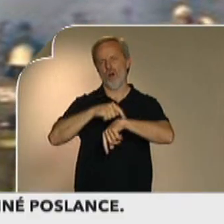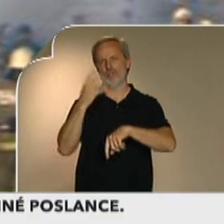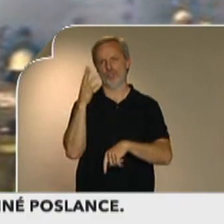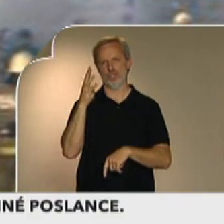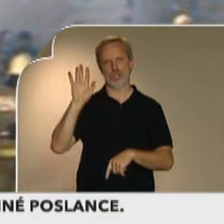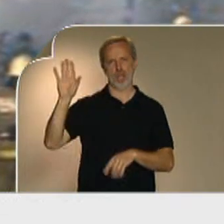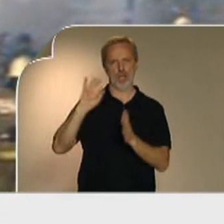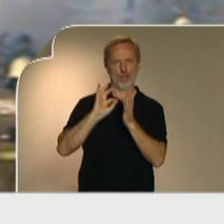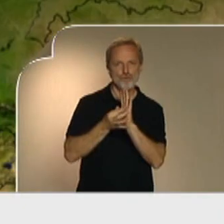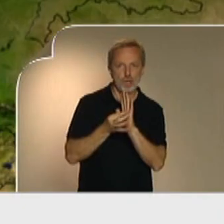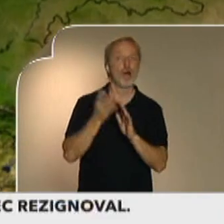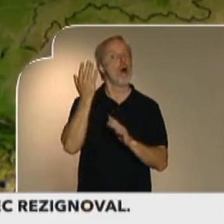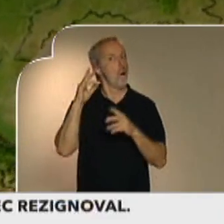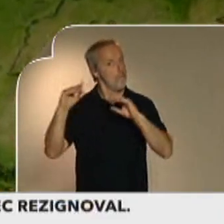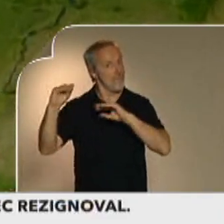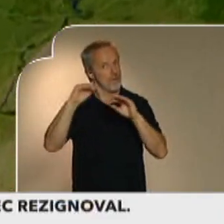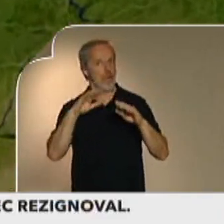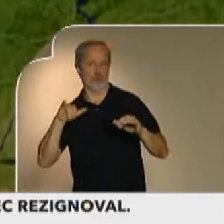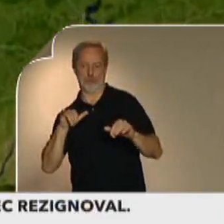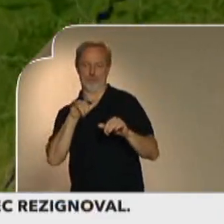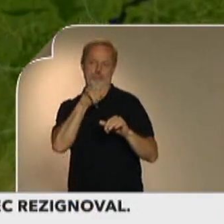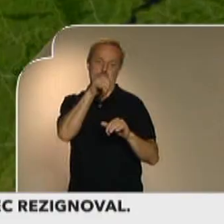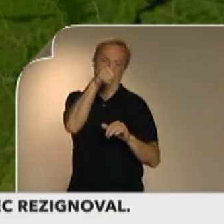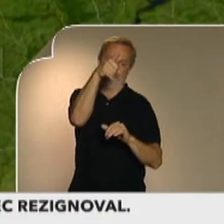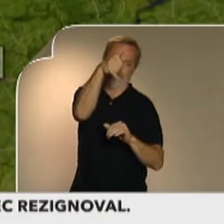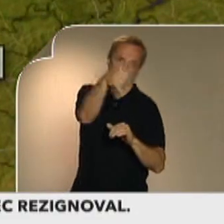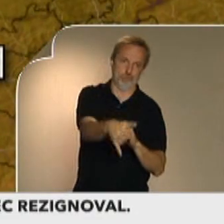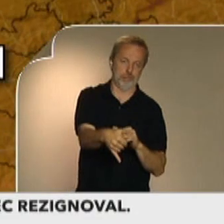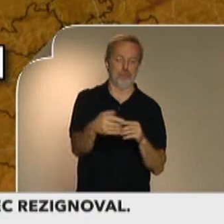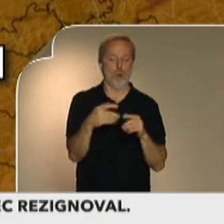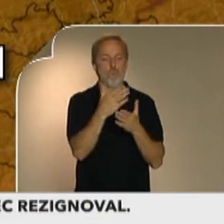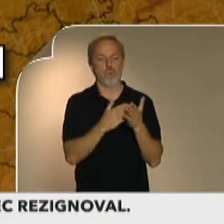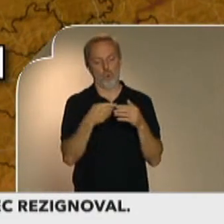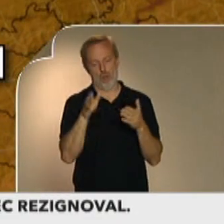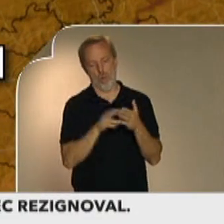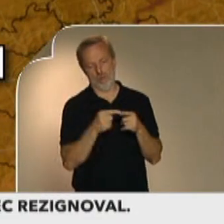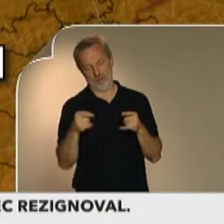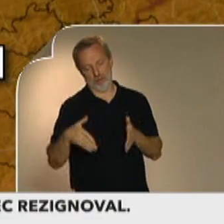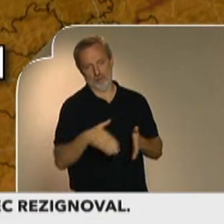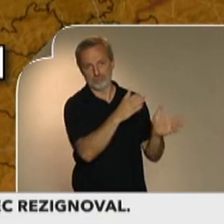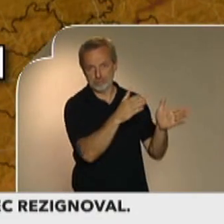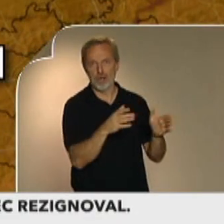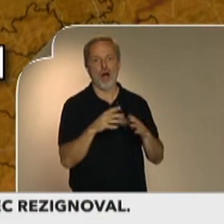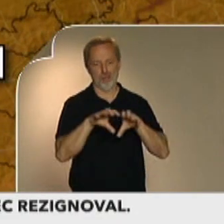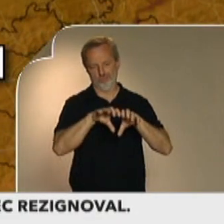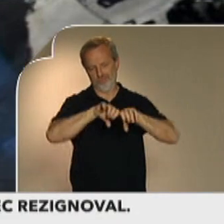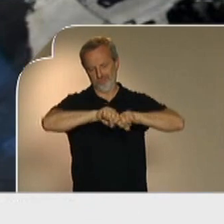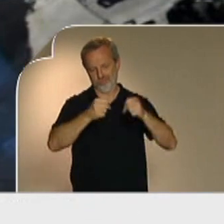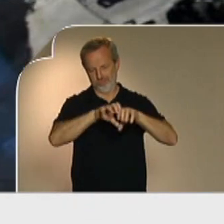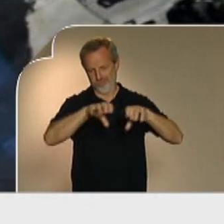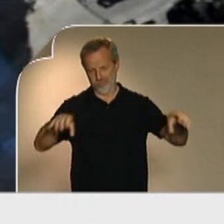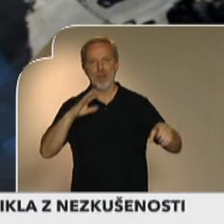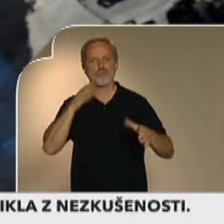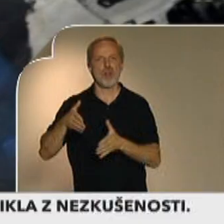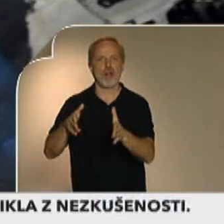místního času. Stroj se údajně naklonil na levou stranu a spadl asi půl kilometru od ranveje. Rozpadl se na dvě části. Jedna skončila v